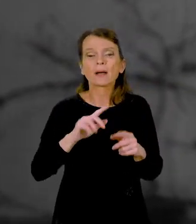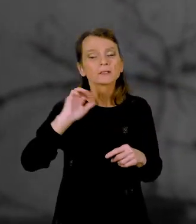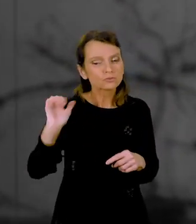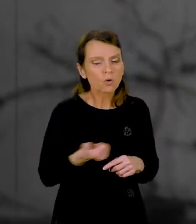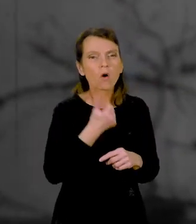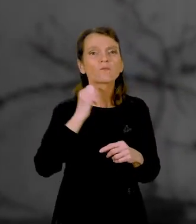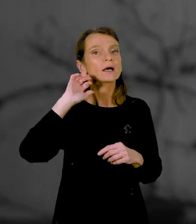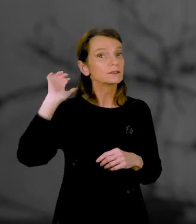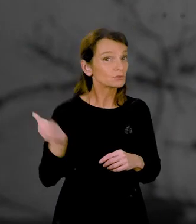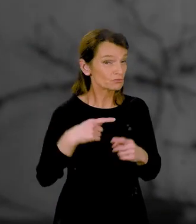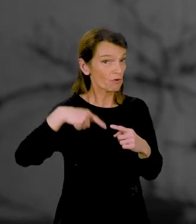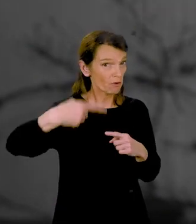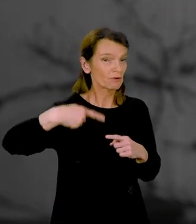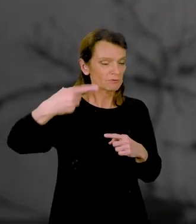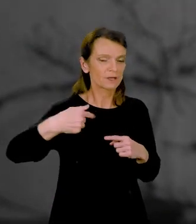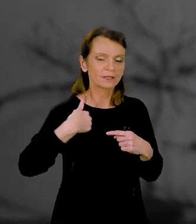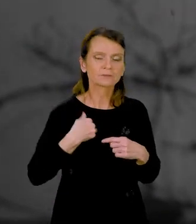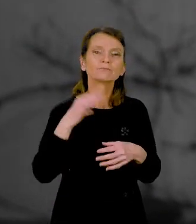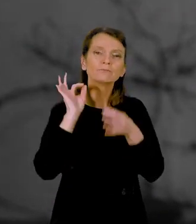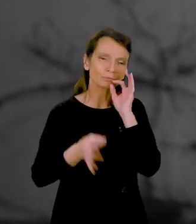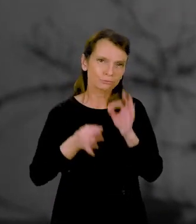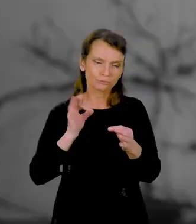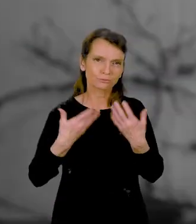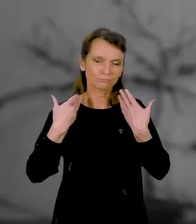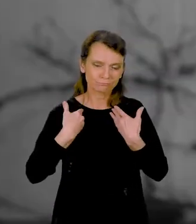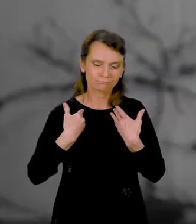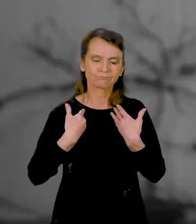vedno znova, poskušam biti dober.